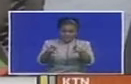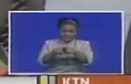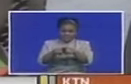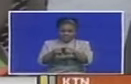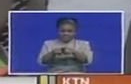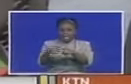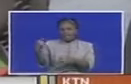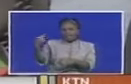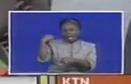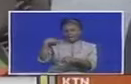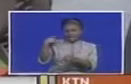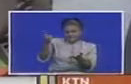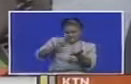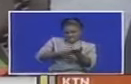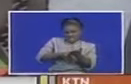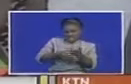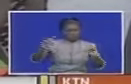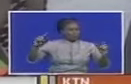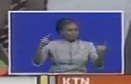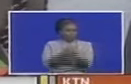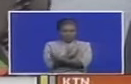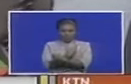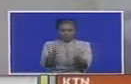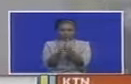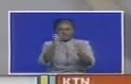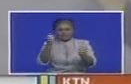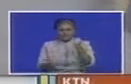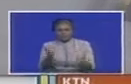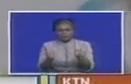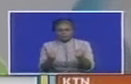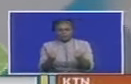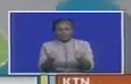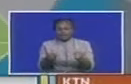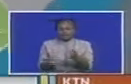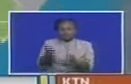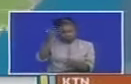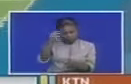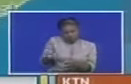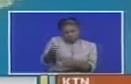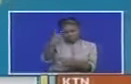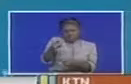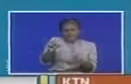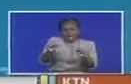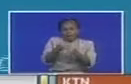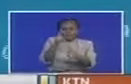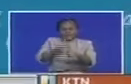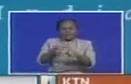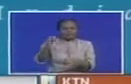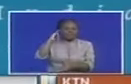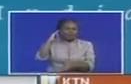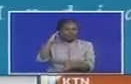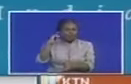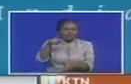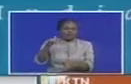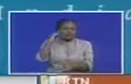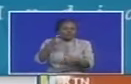The number plate does not belong to that vehicle. Kugunduliwa kwa shehena hii kulianza baada ya mawasiliano ya simu